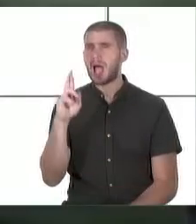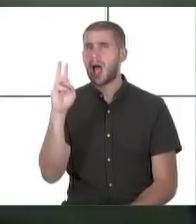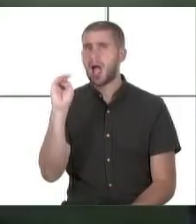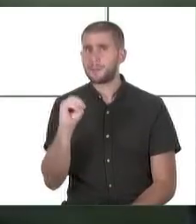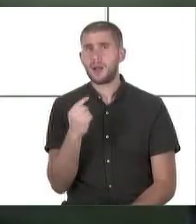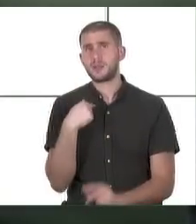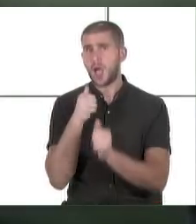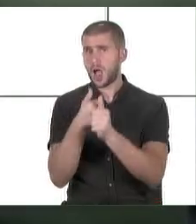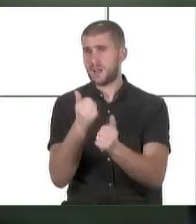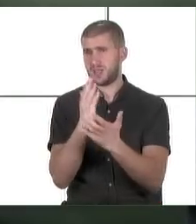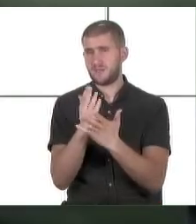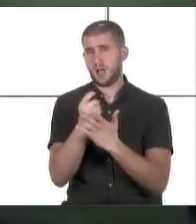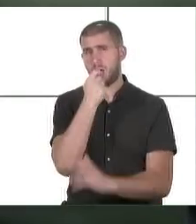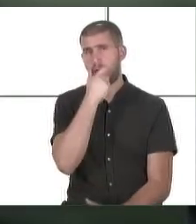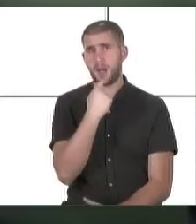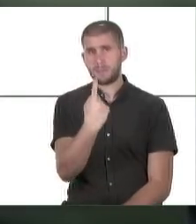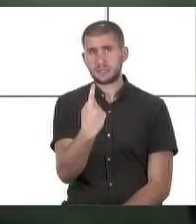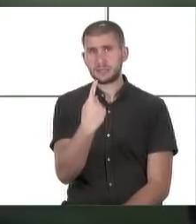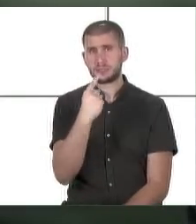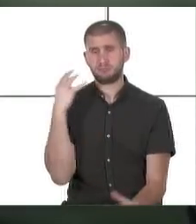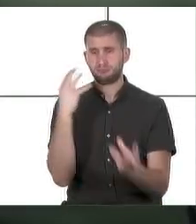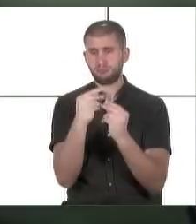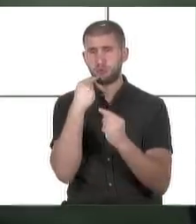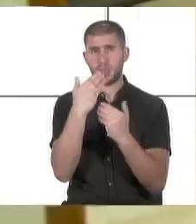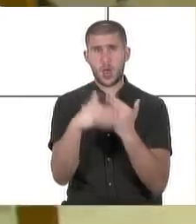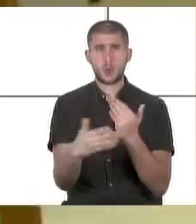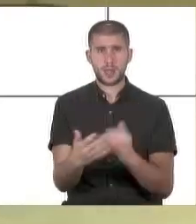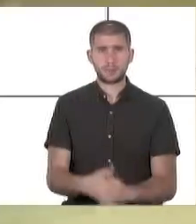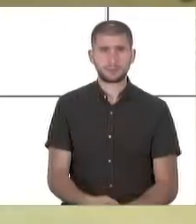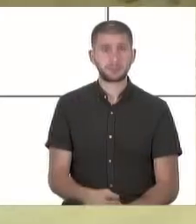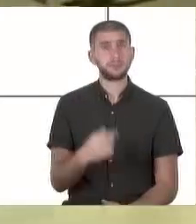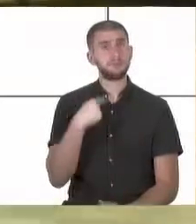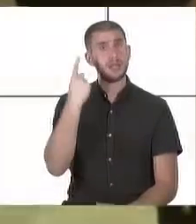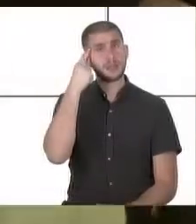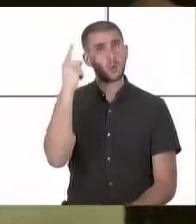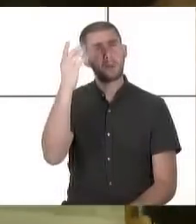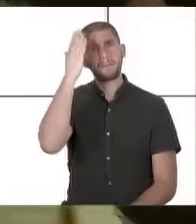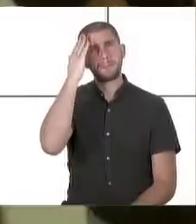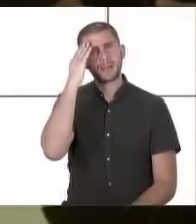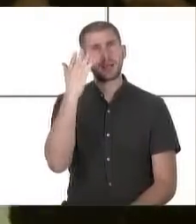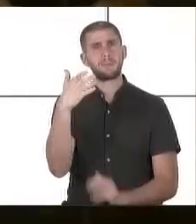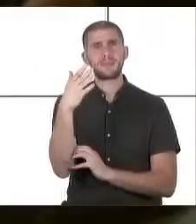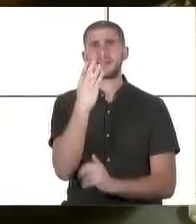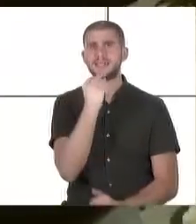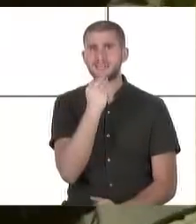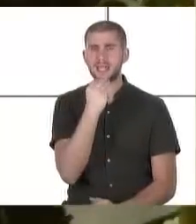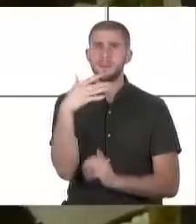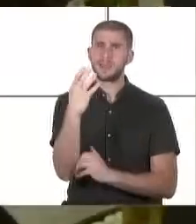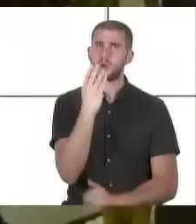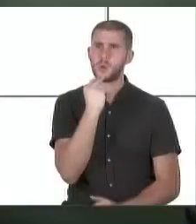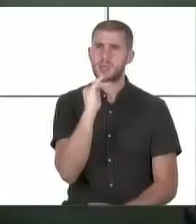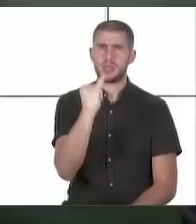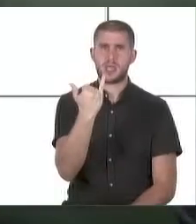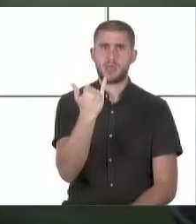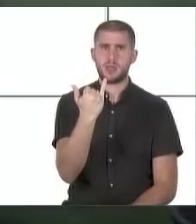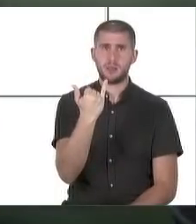עקבתי אחרי מנסור עבאס בשנה האחרונה, להבנתי הוא מכיר במדינת ישראל כמדינה